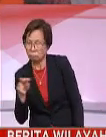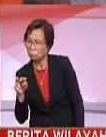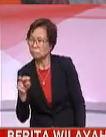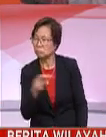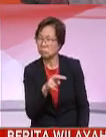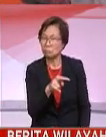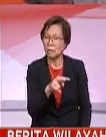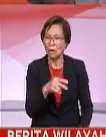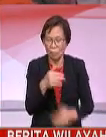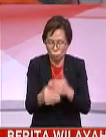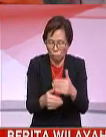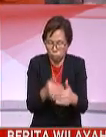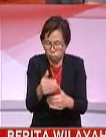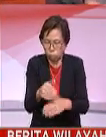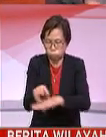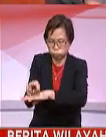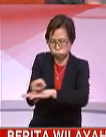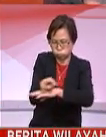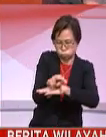dalam proses pemantauan kita,